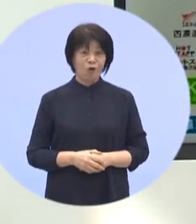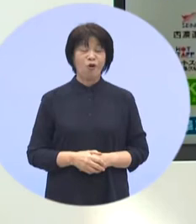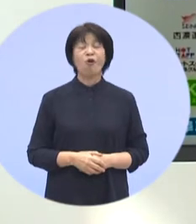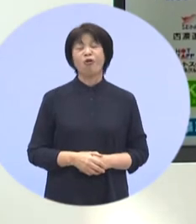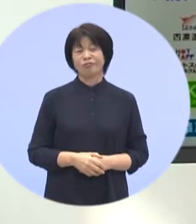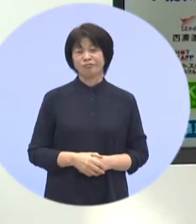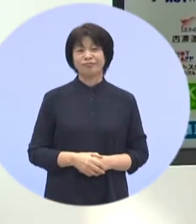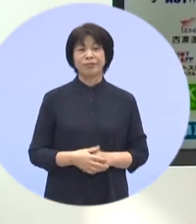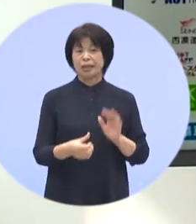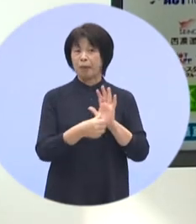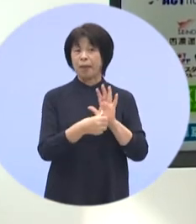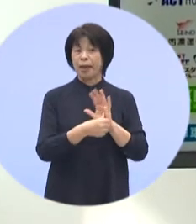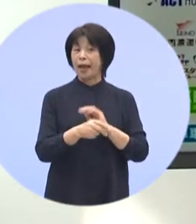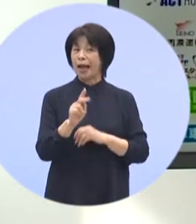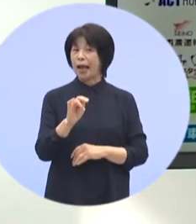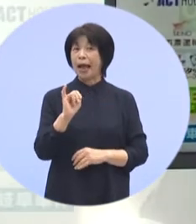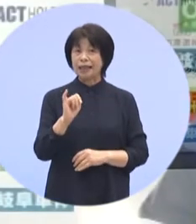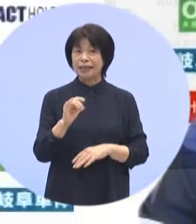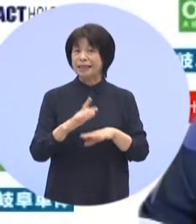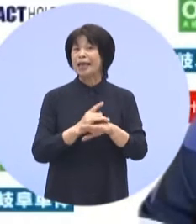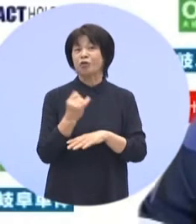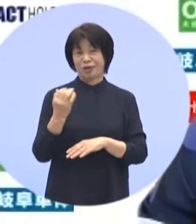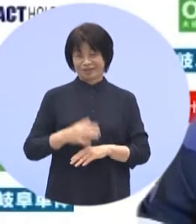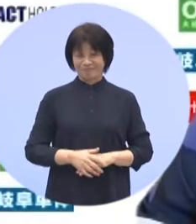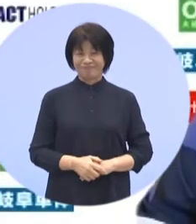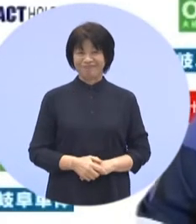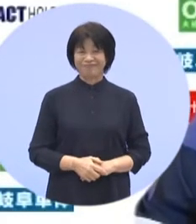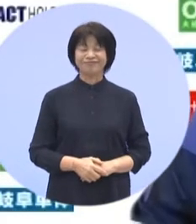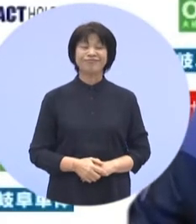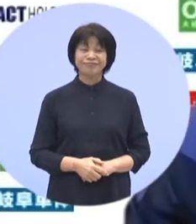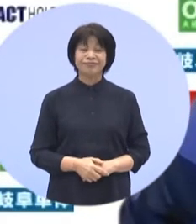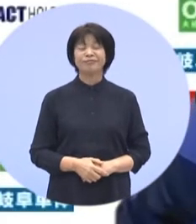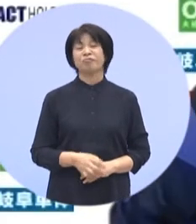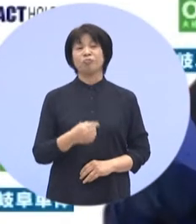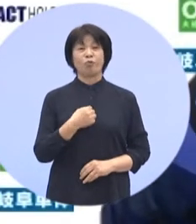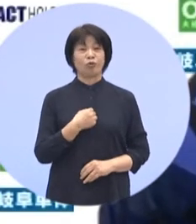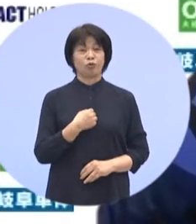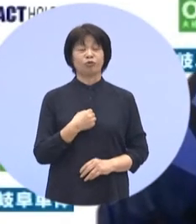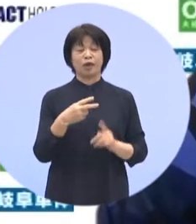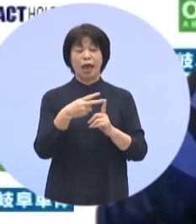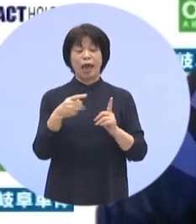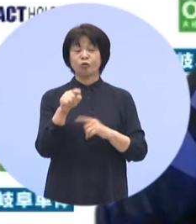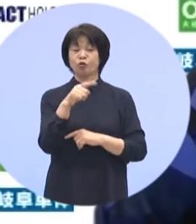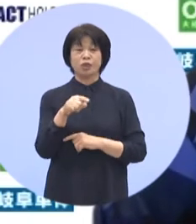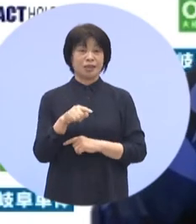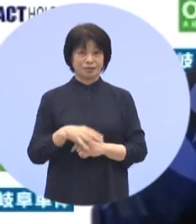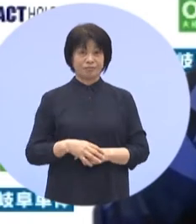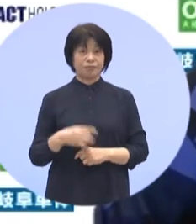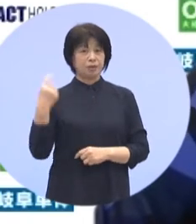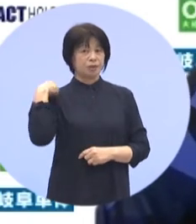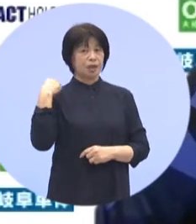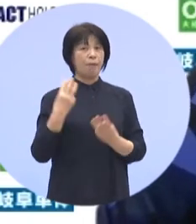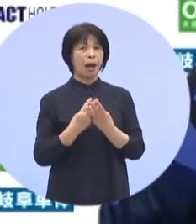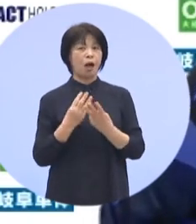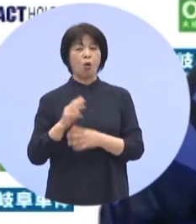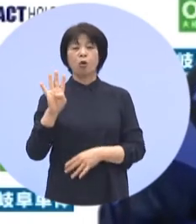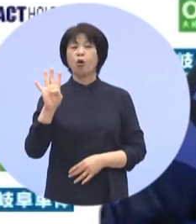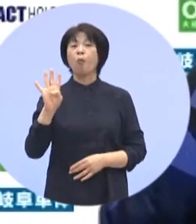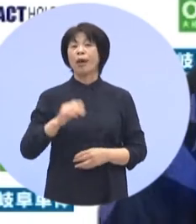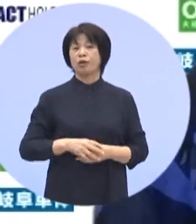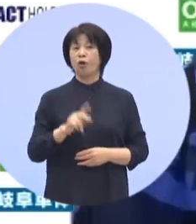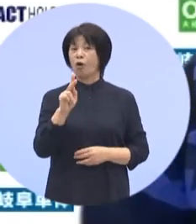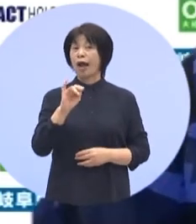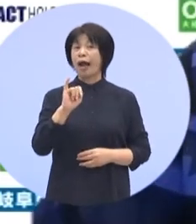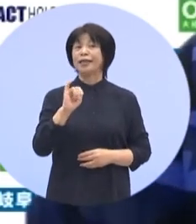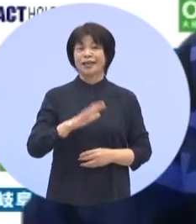岐阜の甲斐健太郎選手です。 はい、FC 岐阜の、背番号4番の甲斐健太郎です。